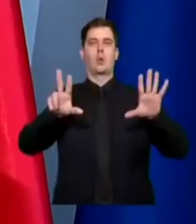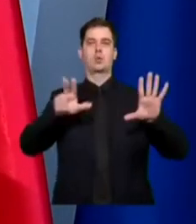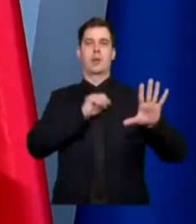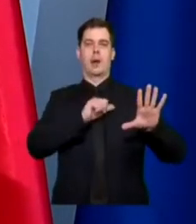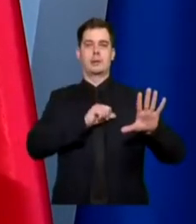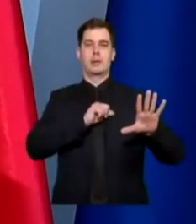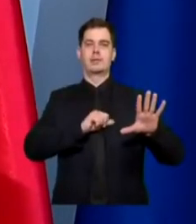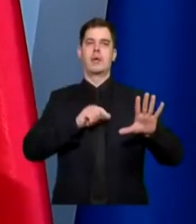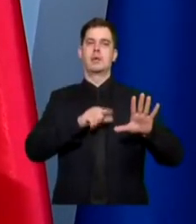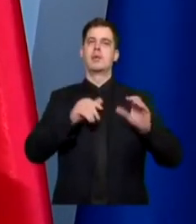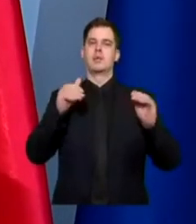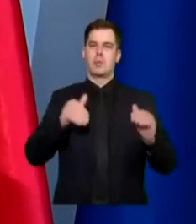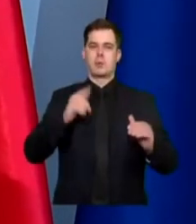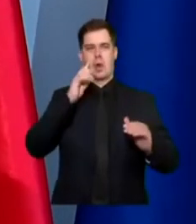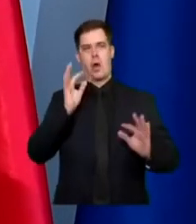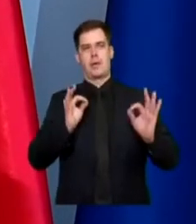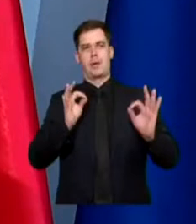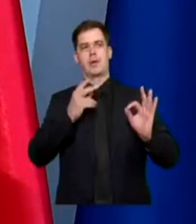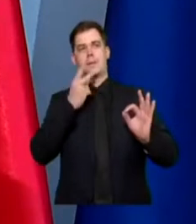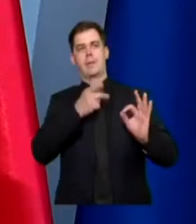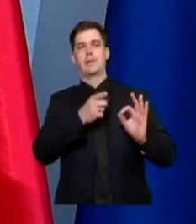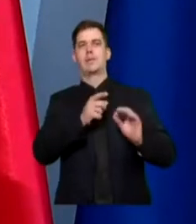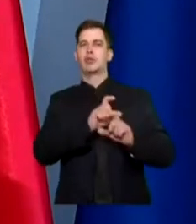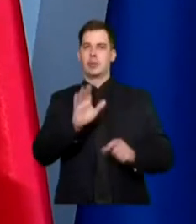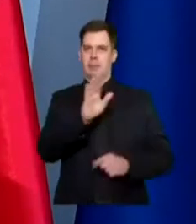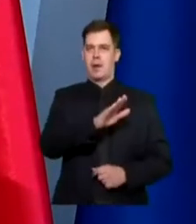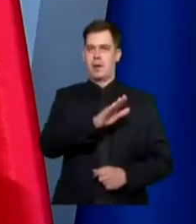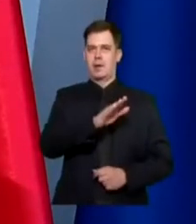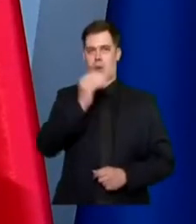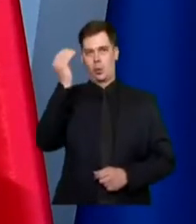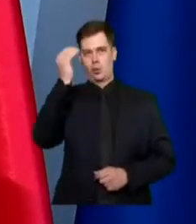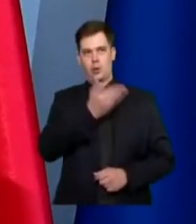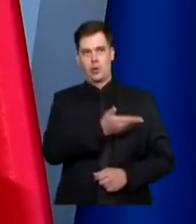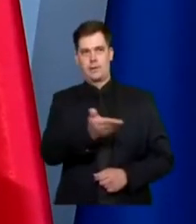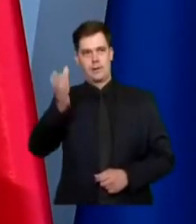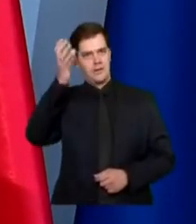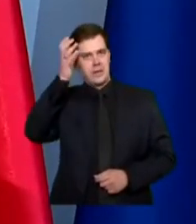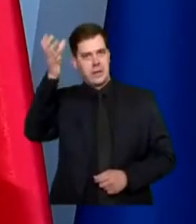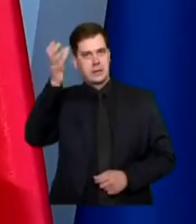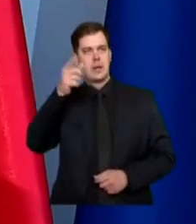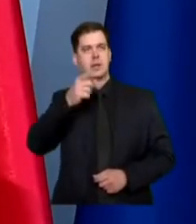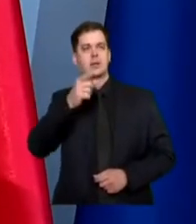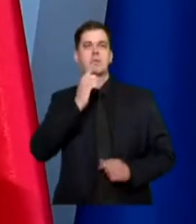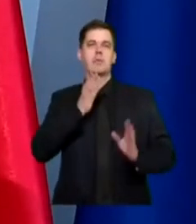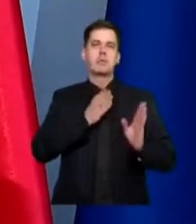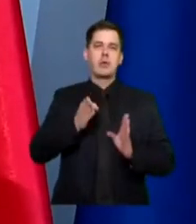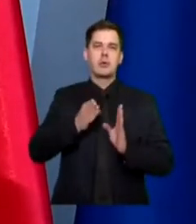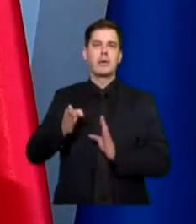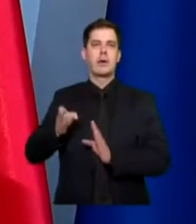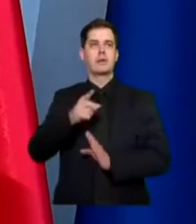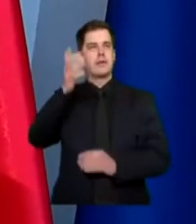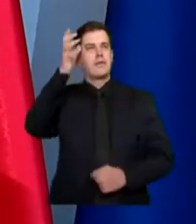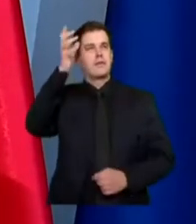egzaminem, który pozwala w sposób obiektywny przyjrzeć się temu, jakie umiejętności, wiedzę zdobyli